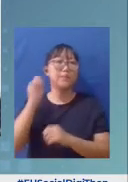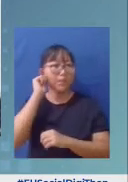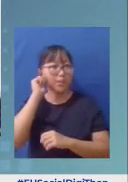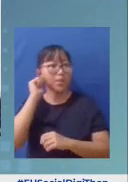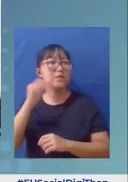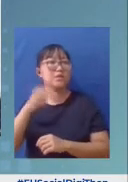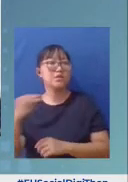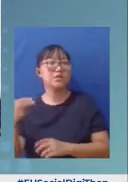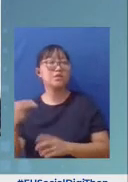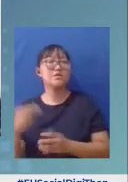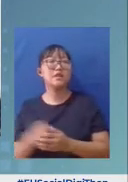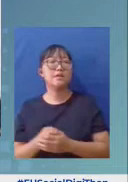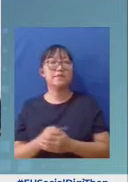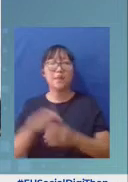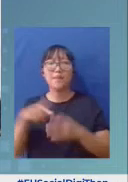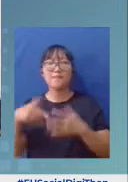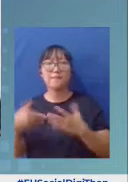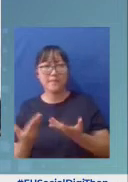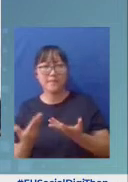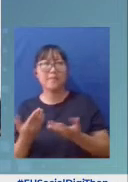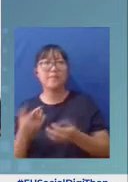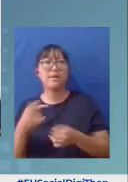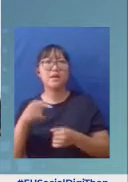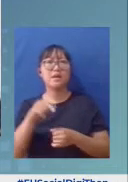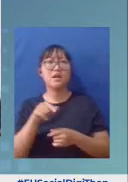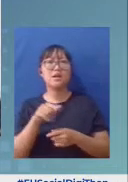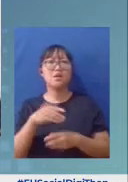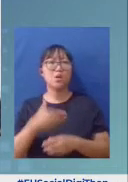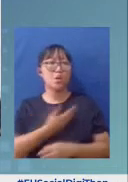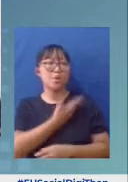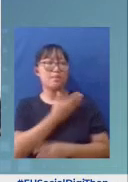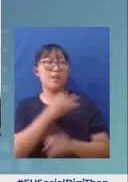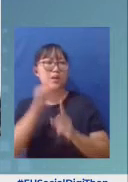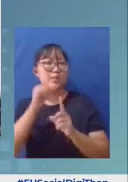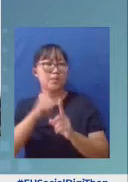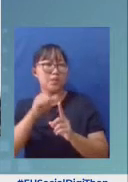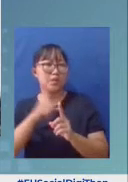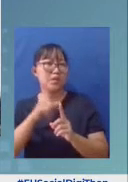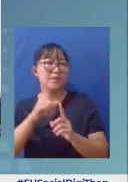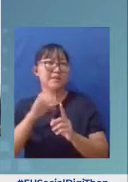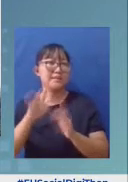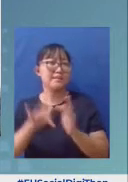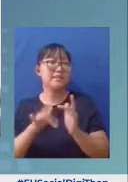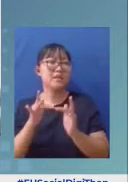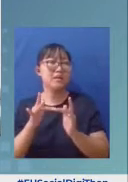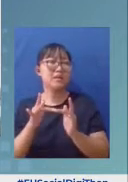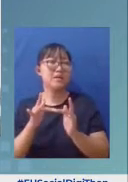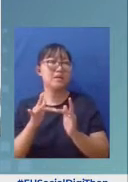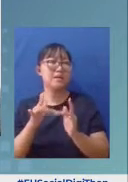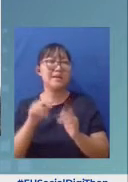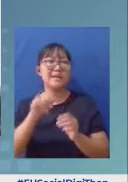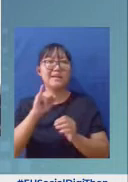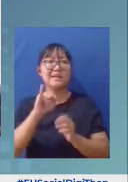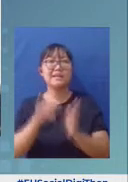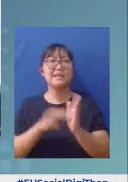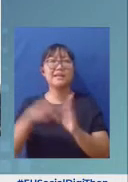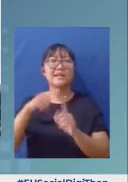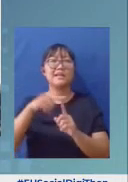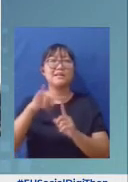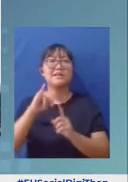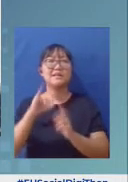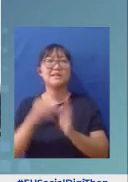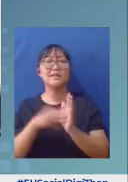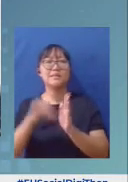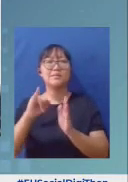dari intimidasi langsung? Gitu, Ibu. Oke, cyberbullying dengan intimidasi langsung. Ya, kalau cyber kan